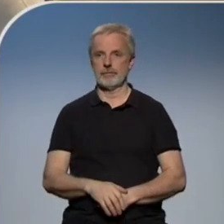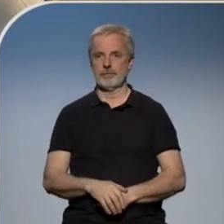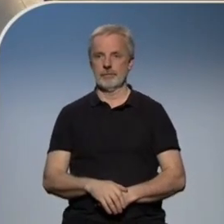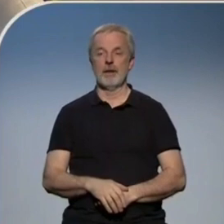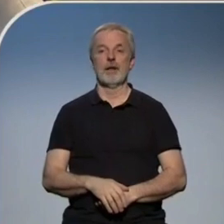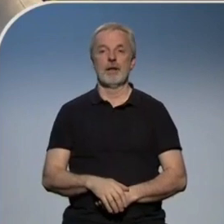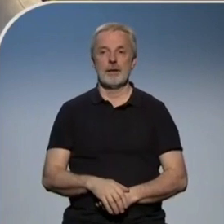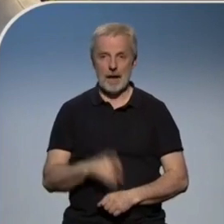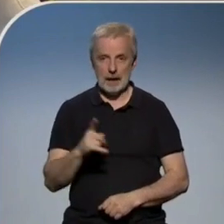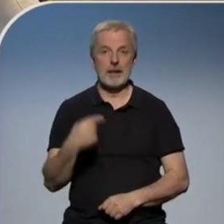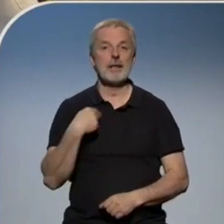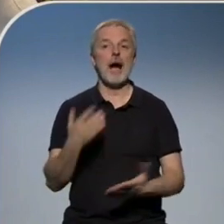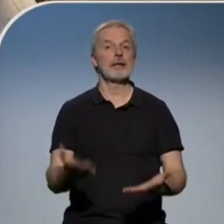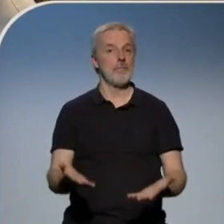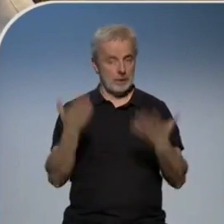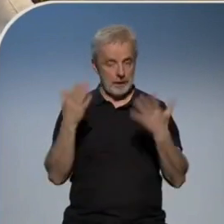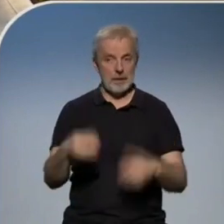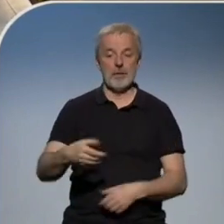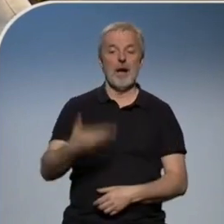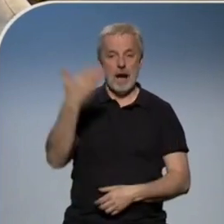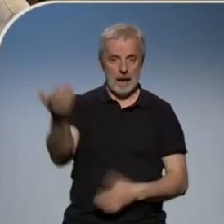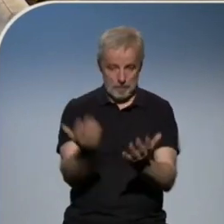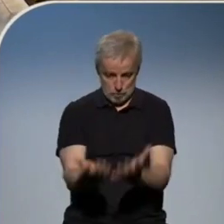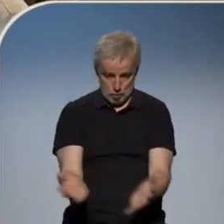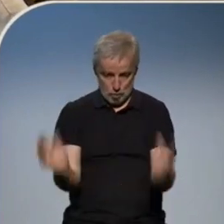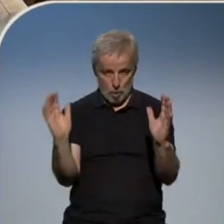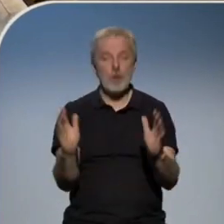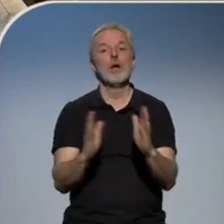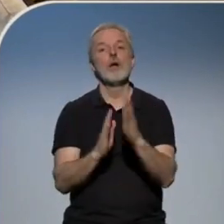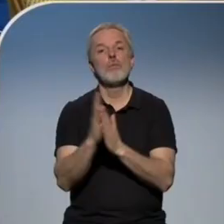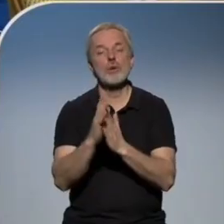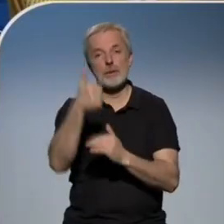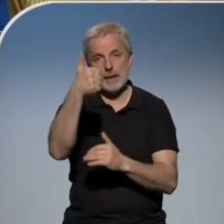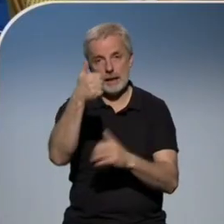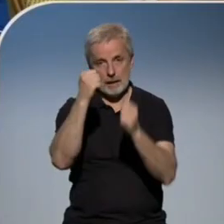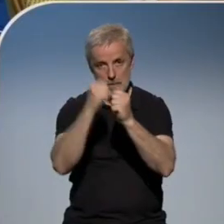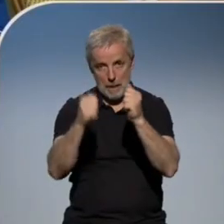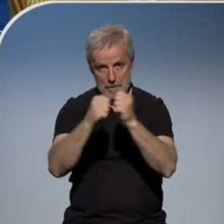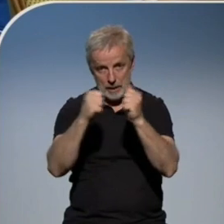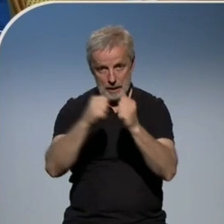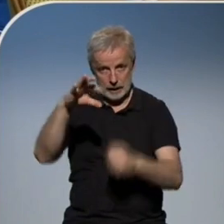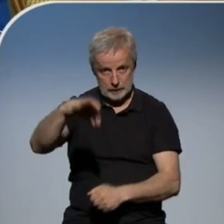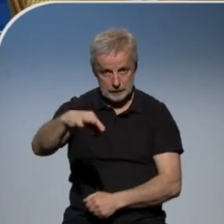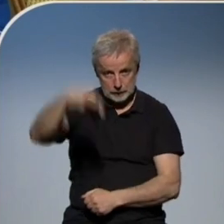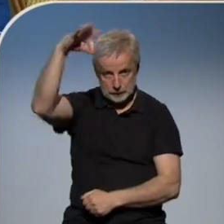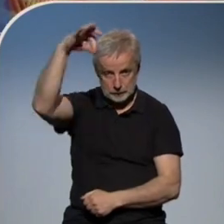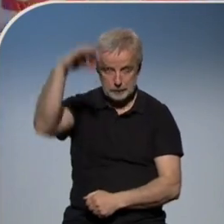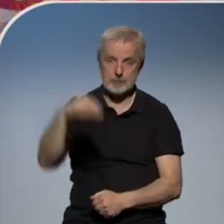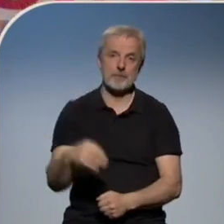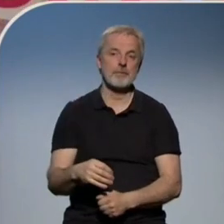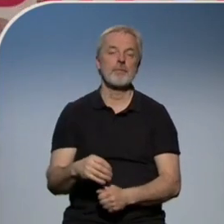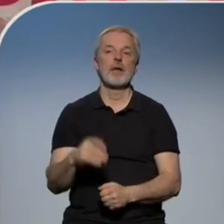protože vám musím dovíst naše losovací zařízení. Aha. A to poslední úkol pro vás je vylosovat jednoho z našich diváků. Všechny jejich dotazy jsme nestihli